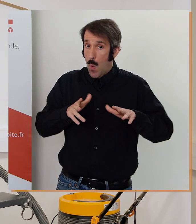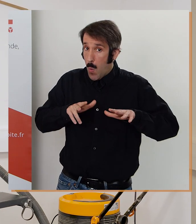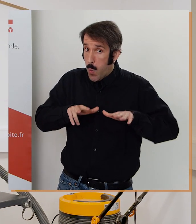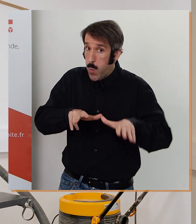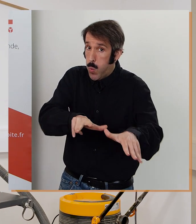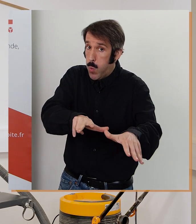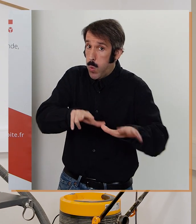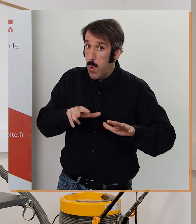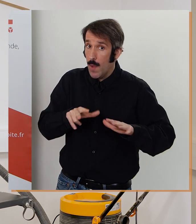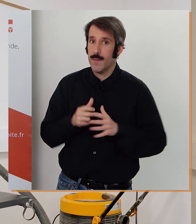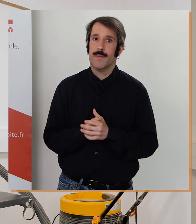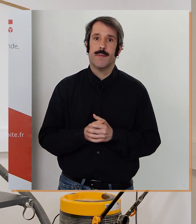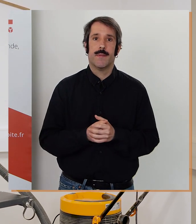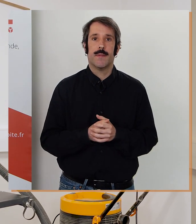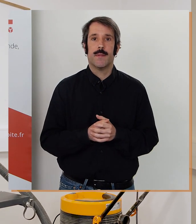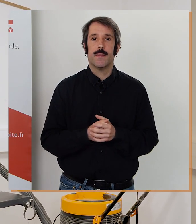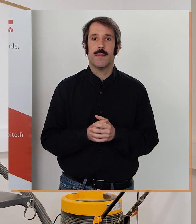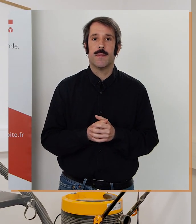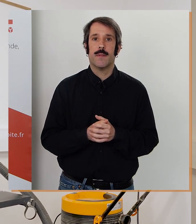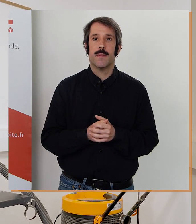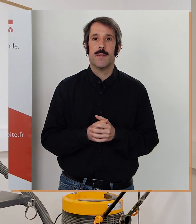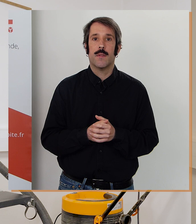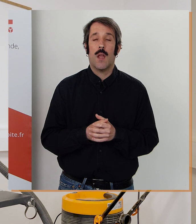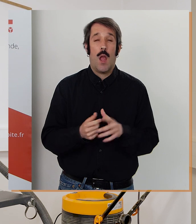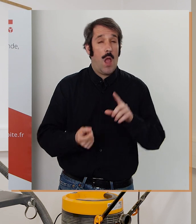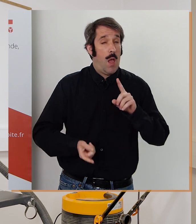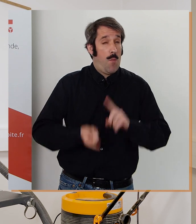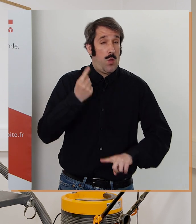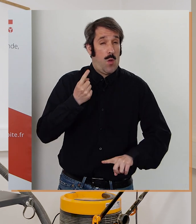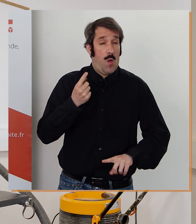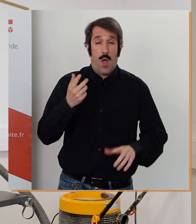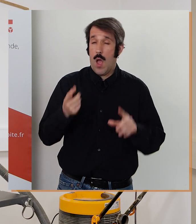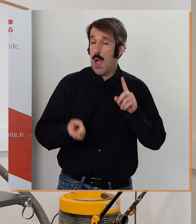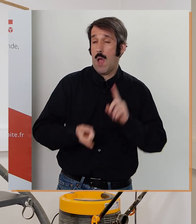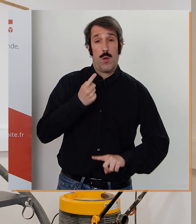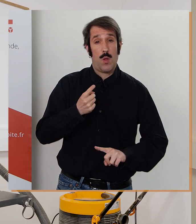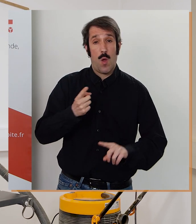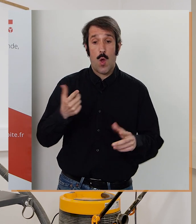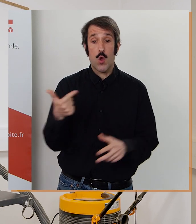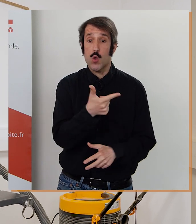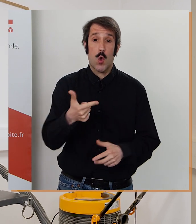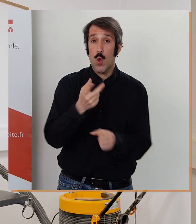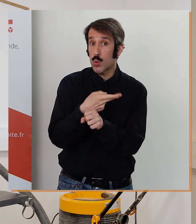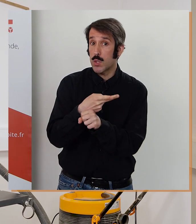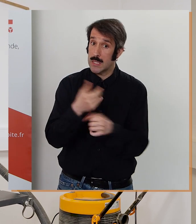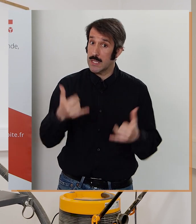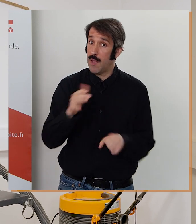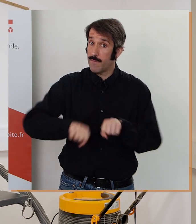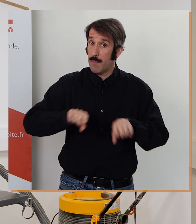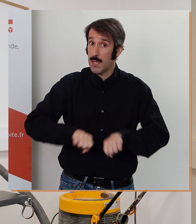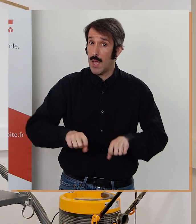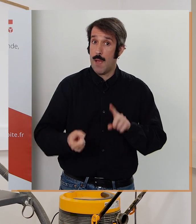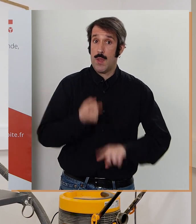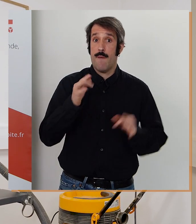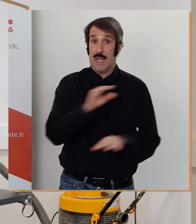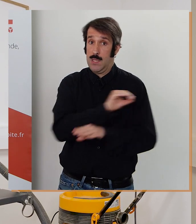de l'étape d'usinage. Donc quand on va passer à la suite, voilà, je souligne le caractère impératif d'utiliser ces deux